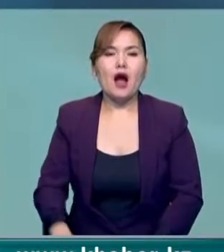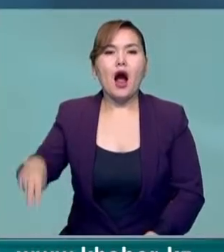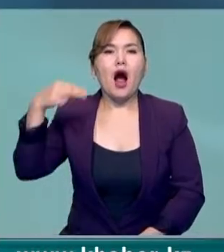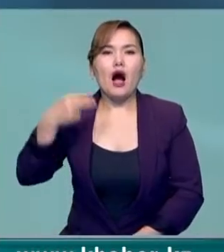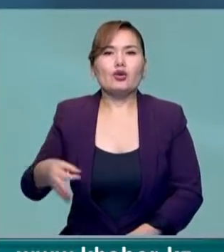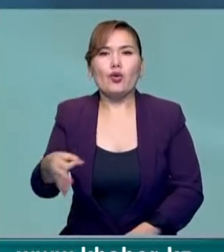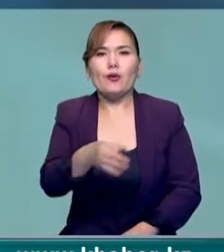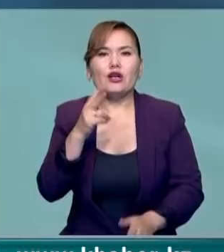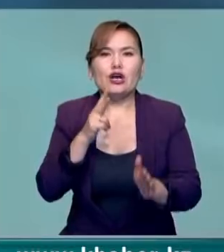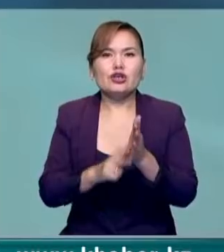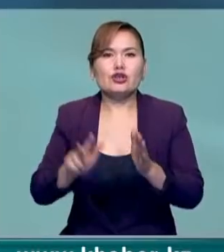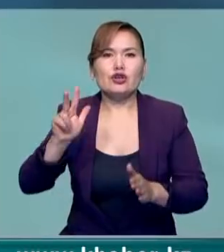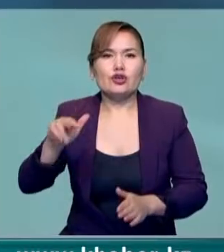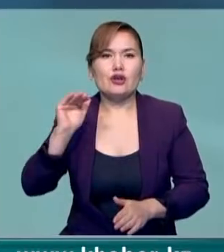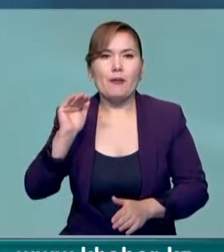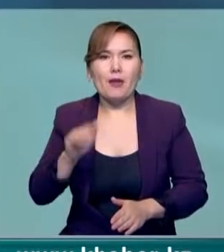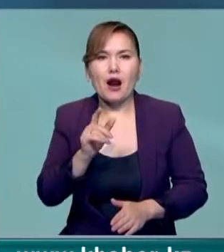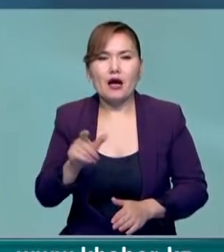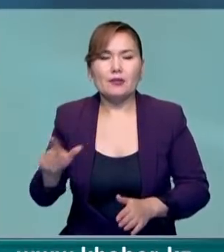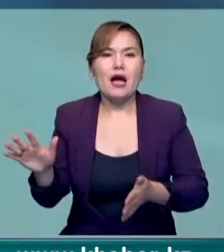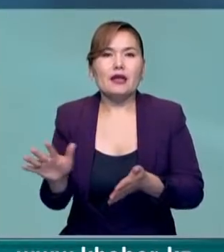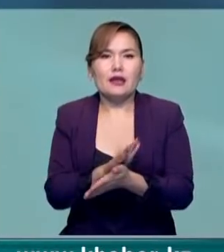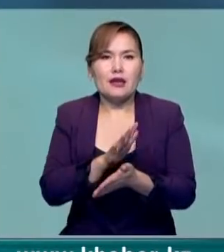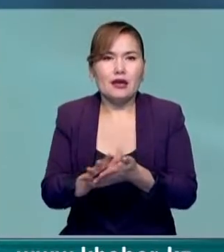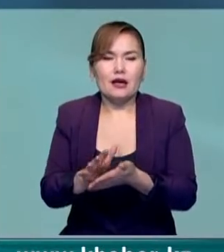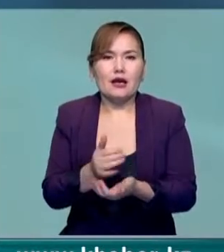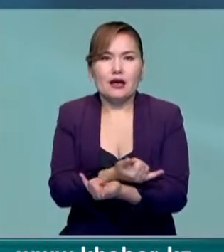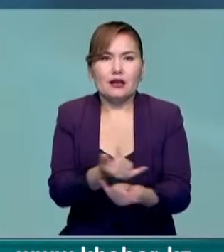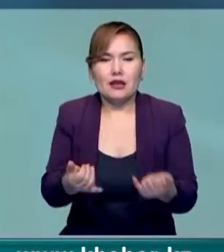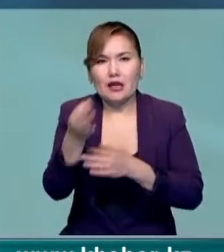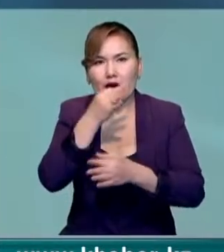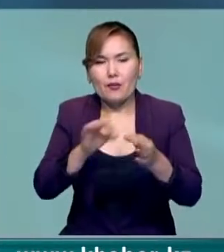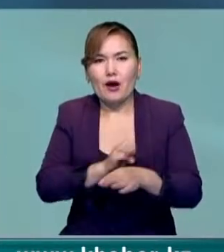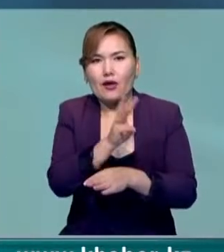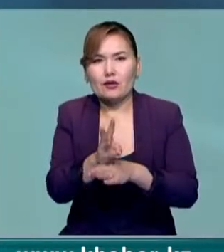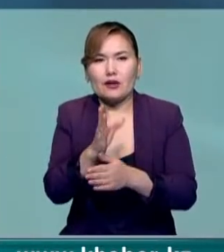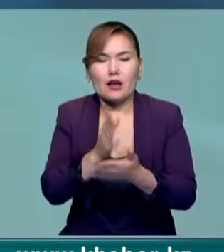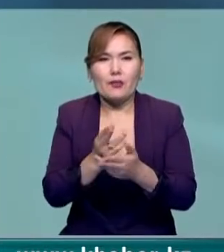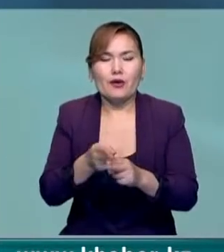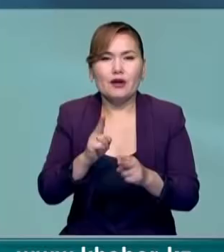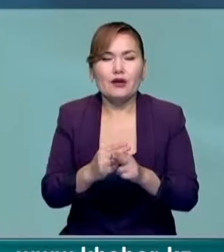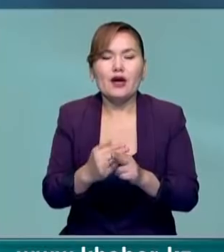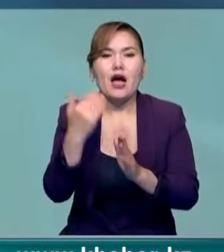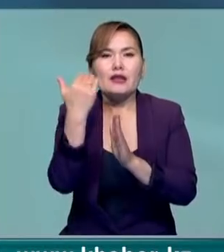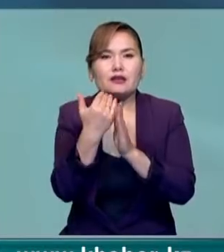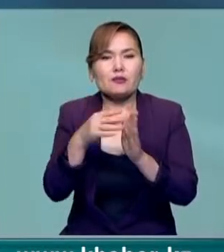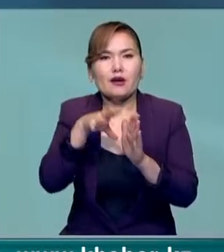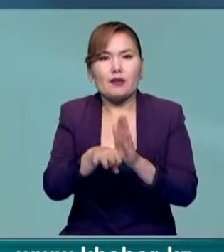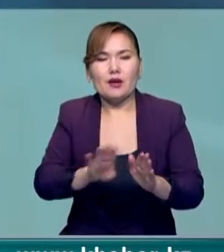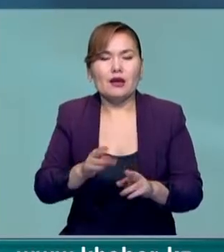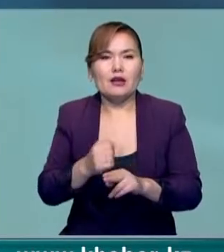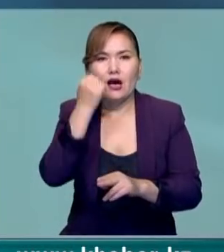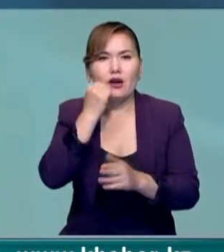Ақтөбе облысында 83 мыңға жуық адам тегін дәрі дәрмекпен қамтылуда. Тізімге кірмей қалған Ұлы Отан соғысының ардагерлері мен